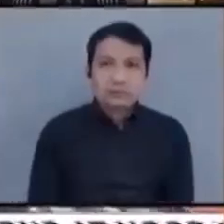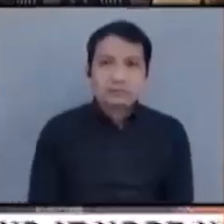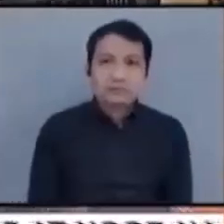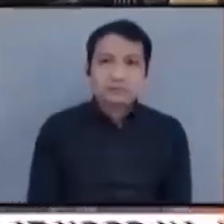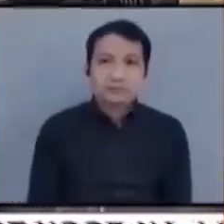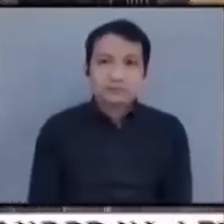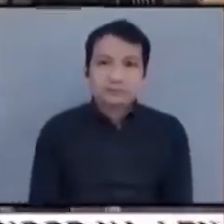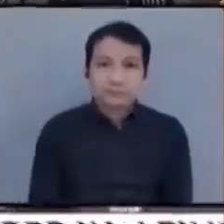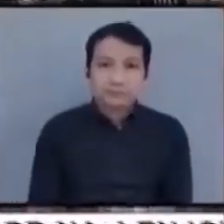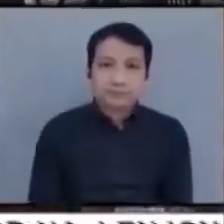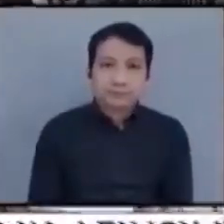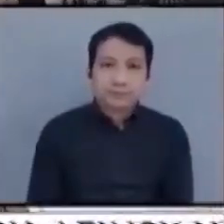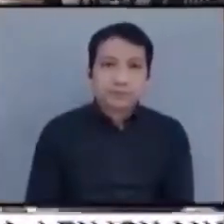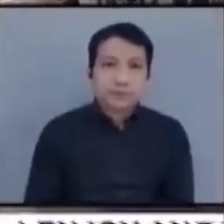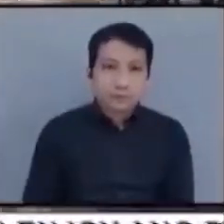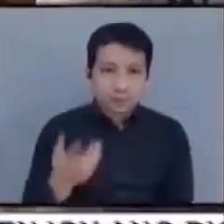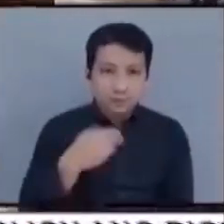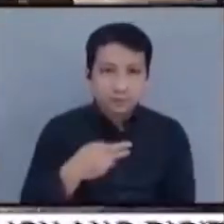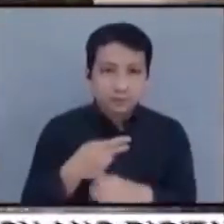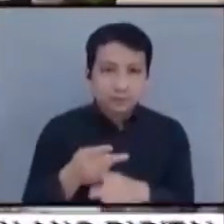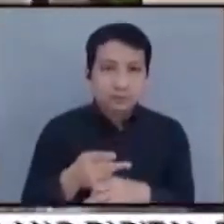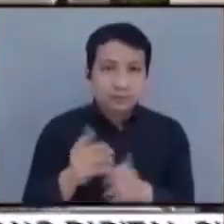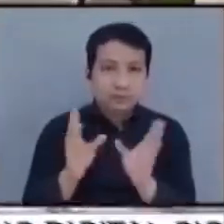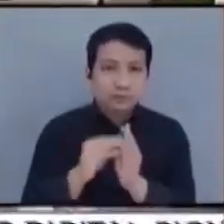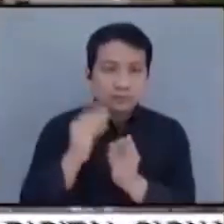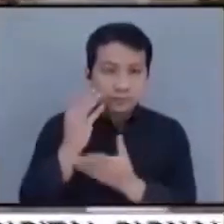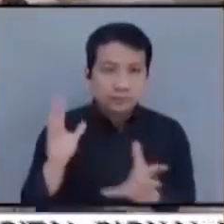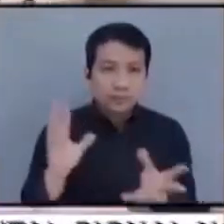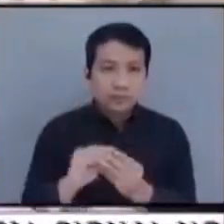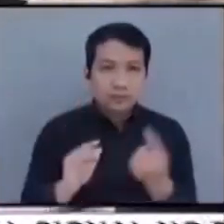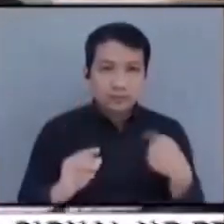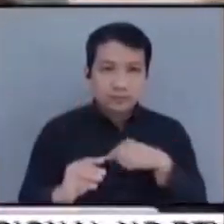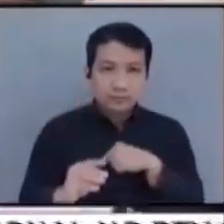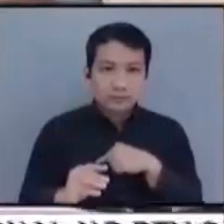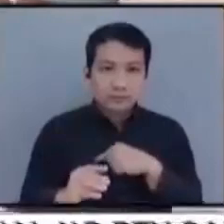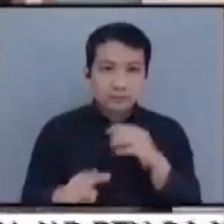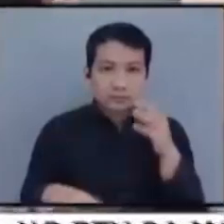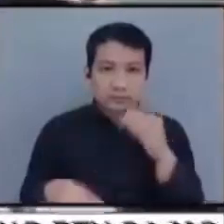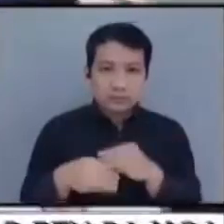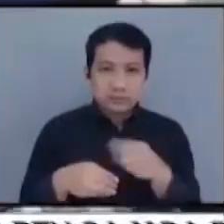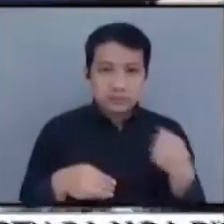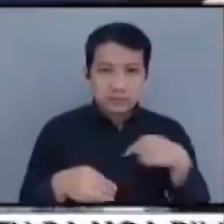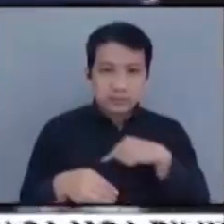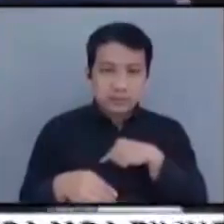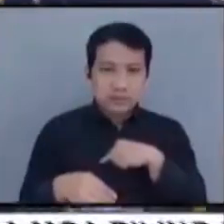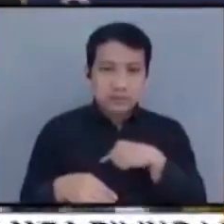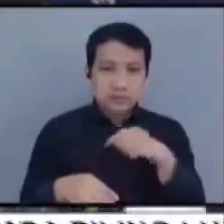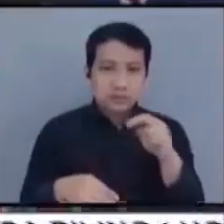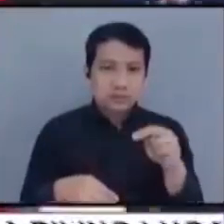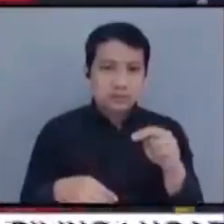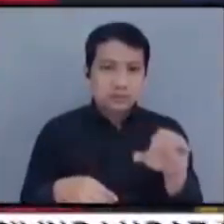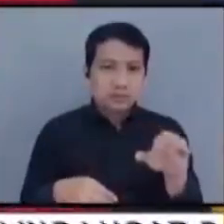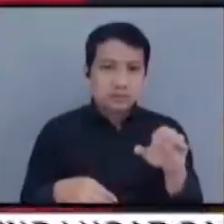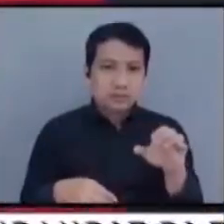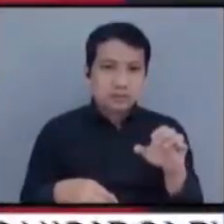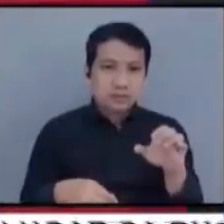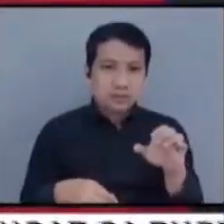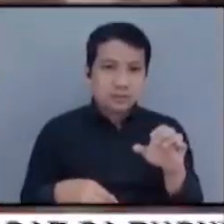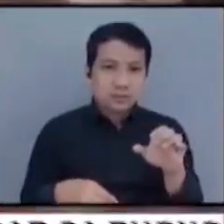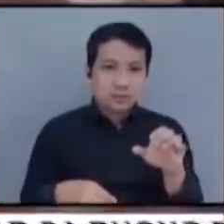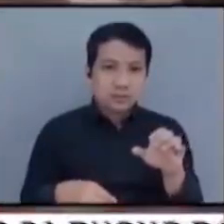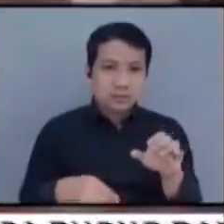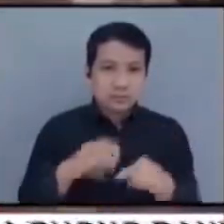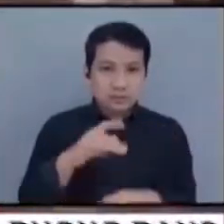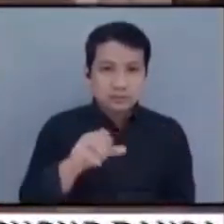Naging produktibo ang bilateral meeting ni Pangulong Ferdinand R. Marcos Jr. at New Zealand Prime Minister Christopher Luxon sa official visit nito sa